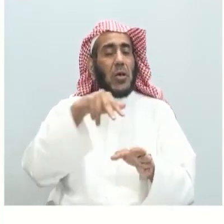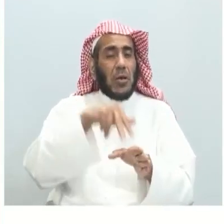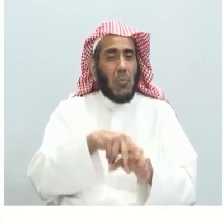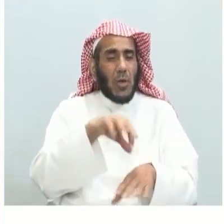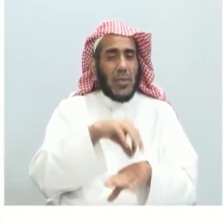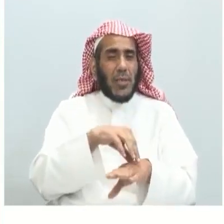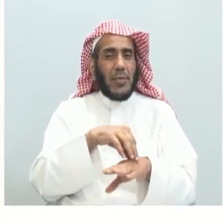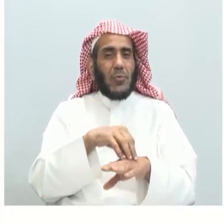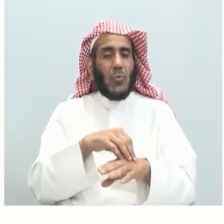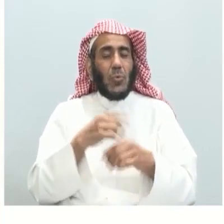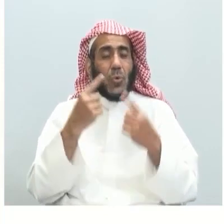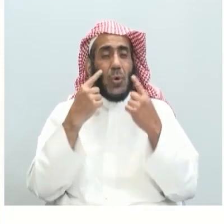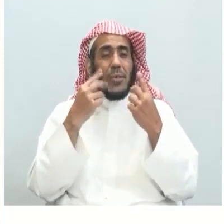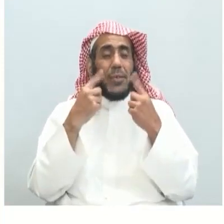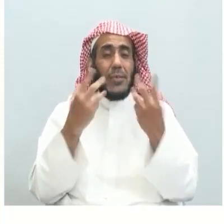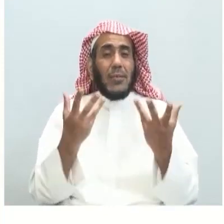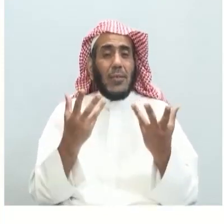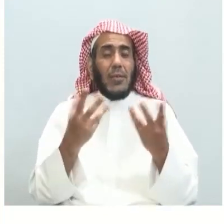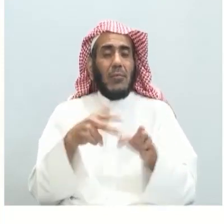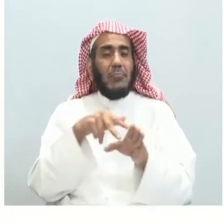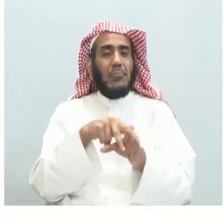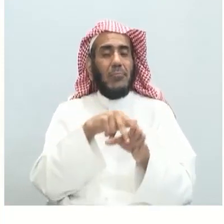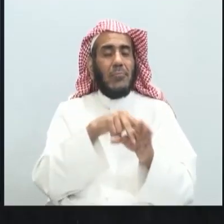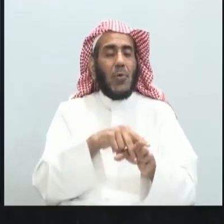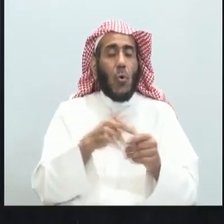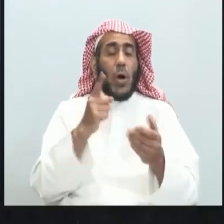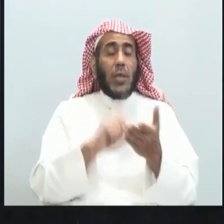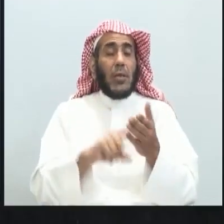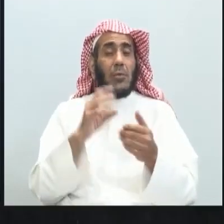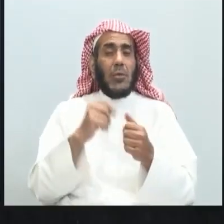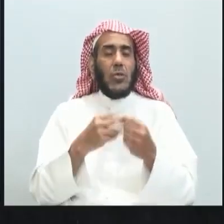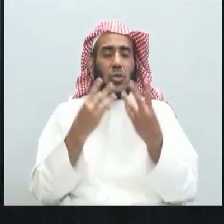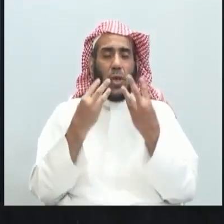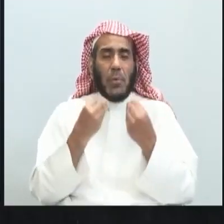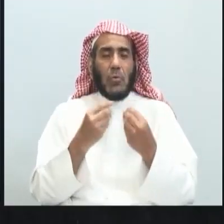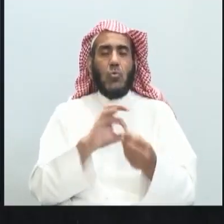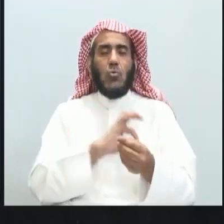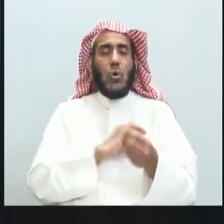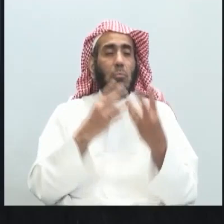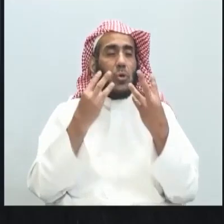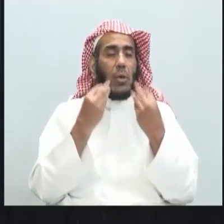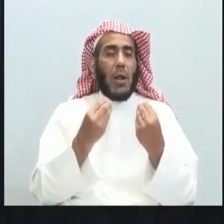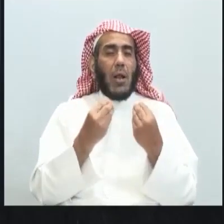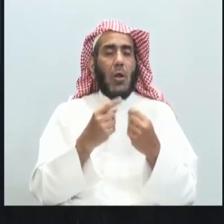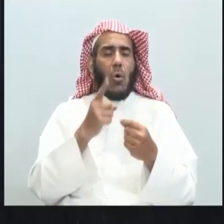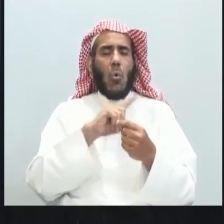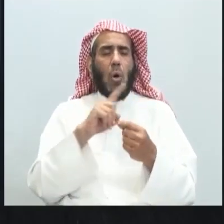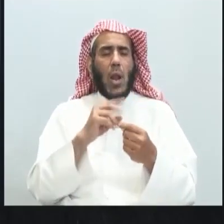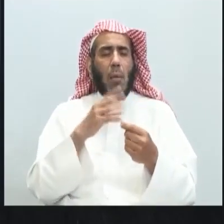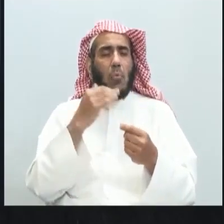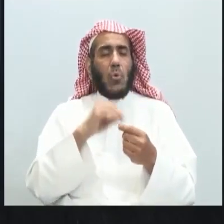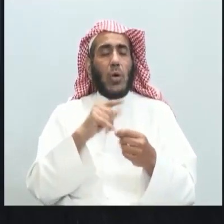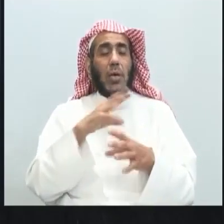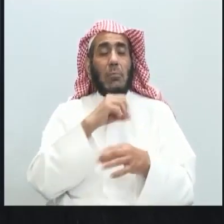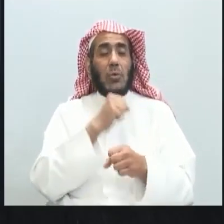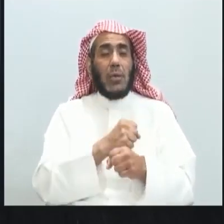الانسان وكذلك تكون زينه يتزين بها وان الله تعالى جميل يحب الجمال ولم ينكر النبي